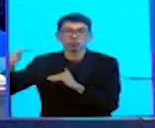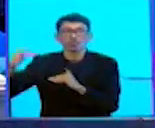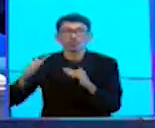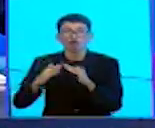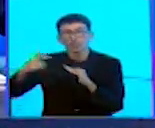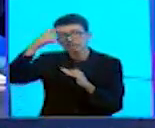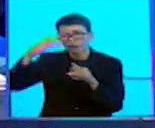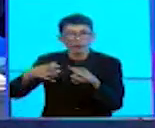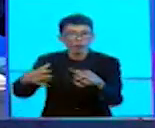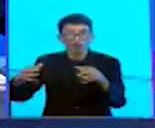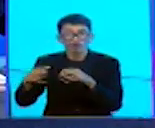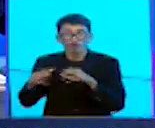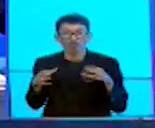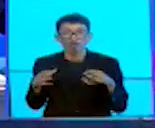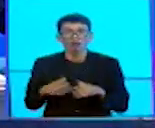pasien COVID-19.